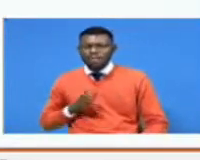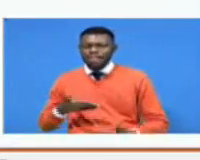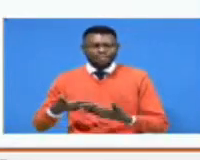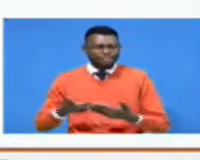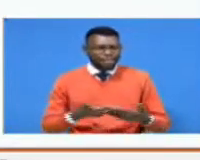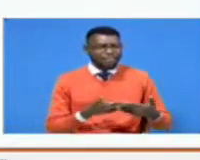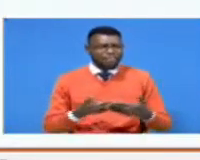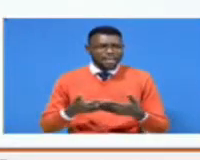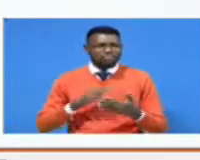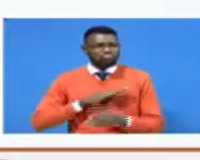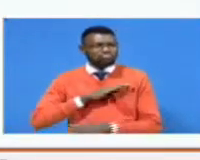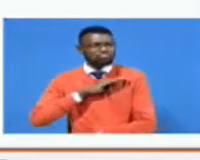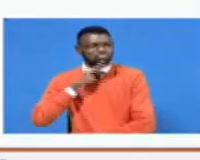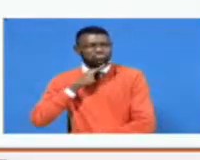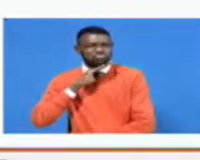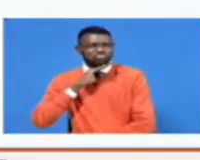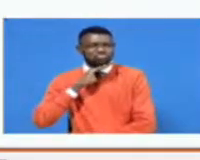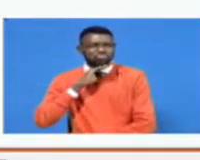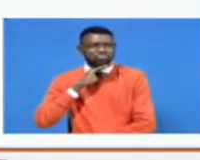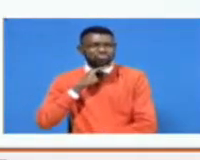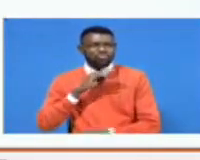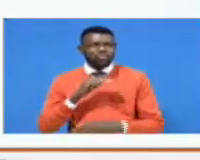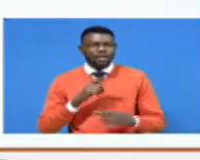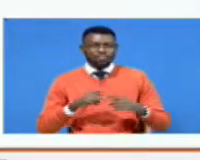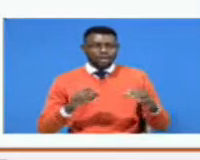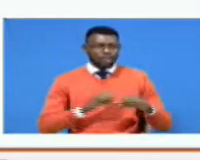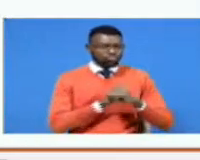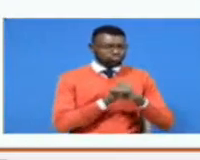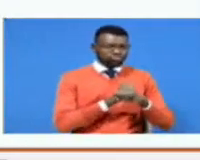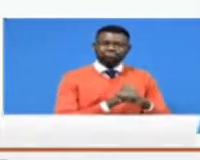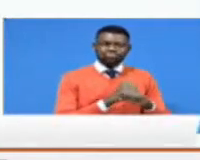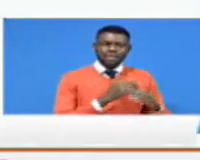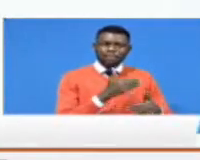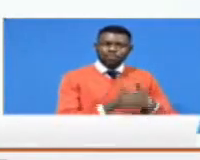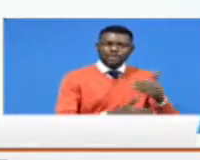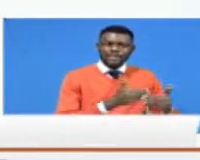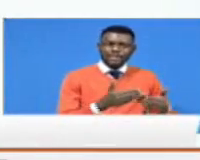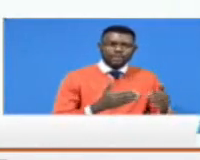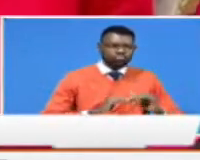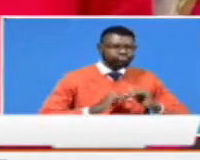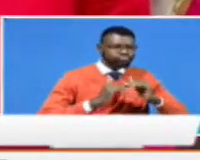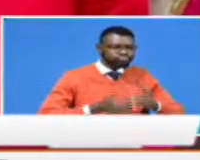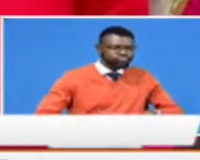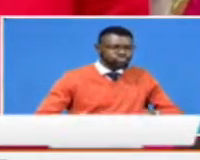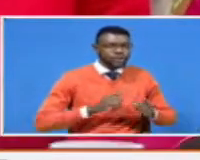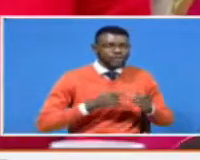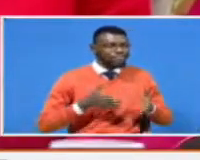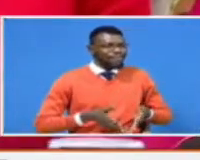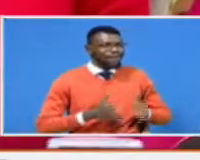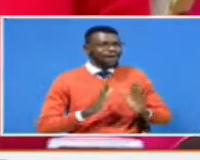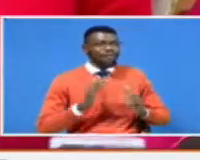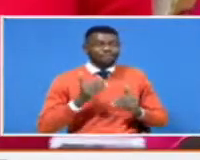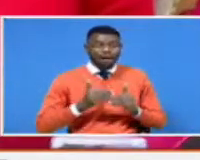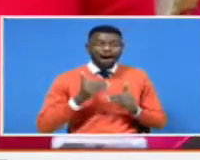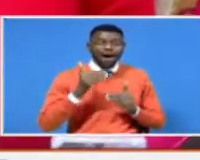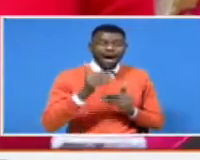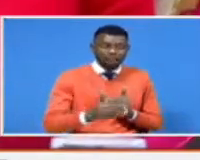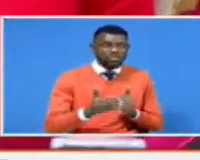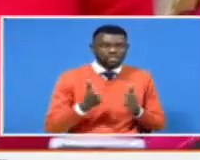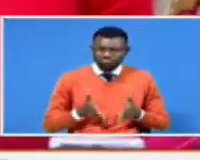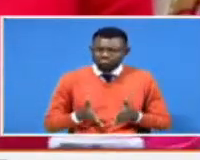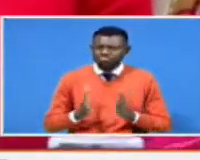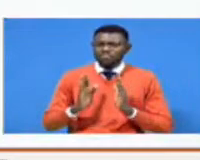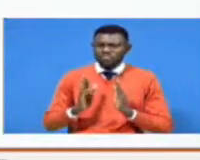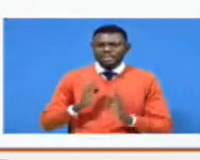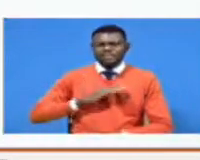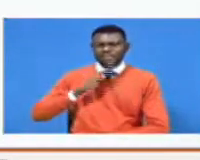mortality and morbidity from preventable causes around pregnancy, labor, delivery and postnatal period is still